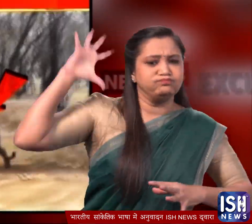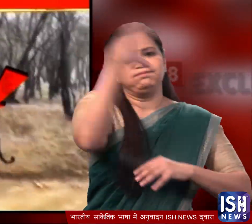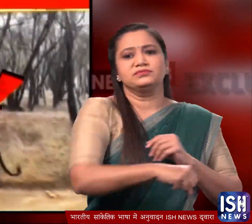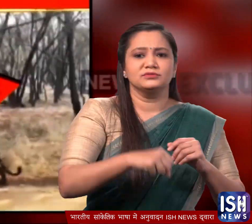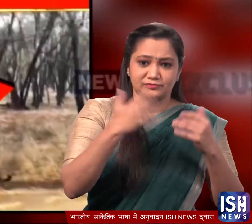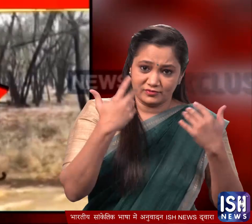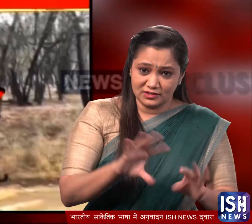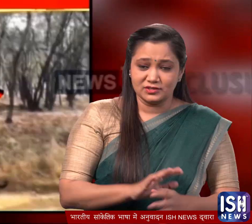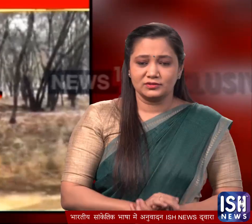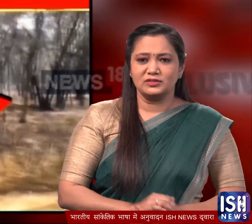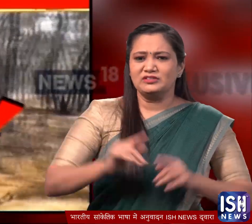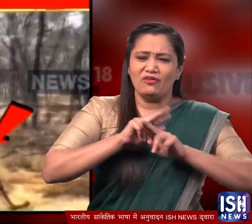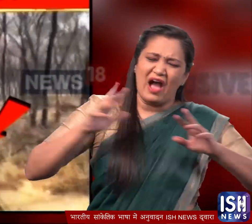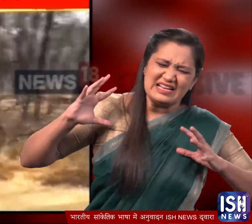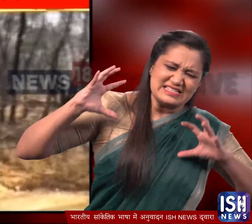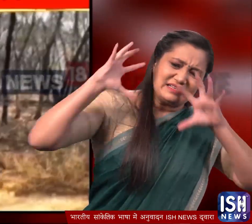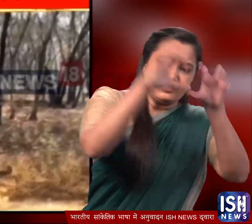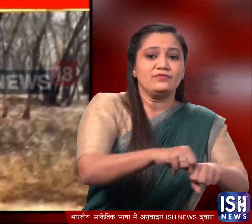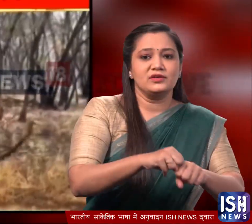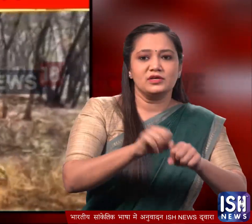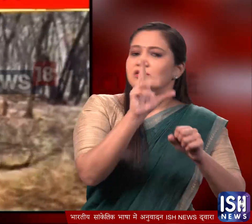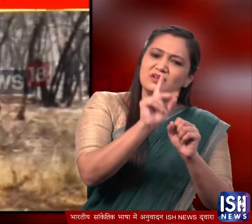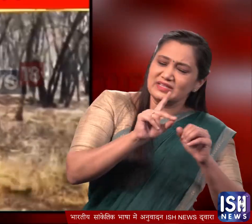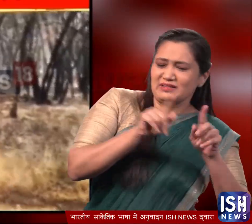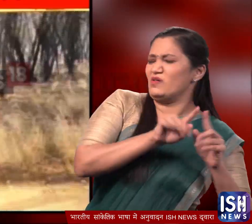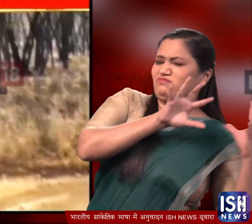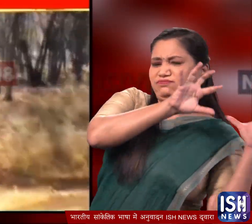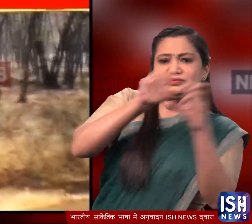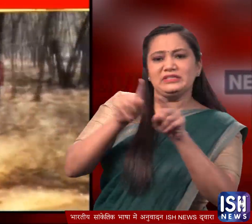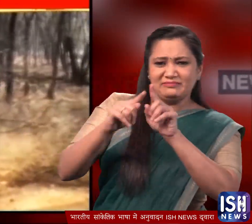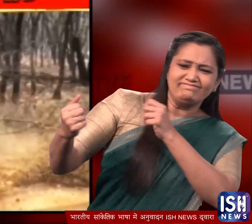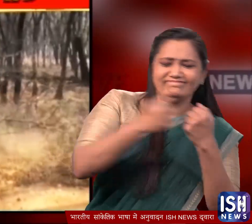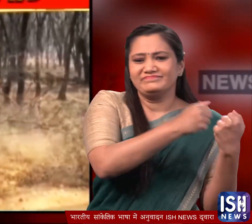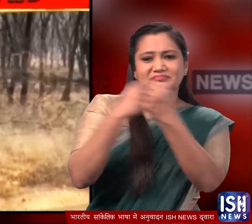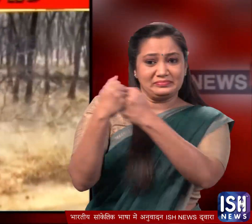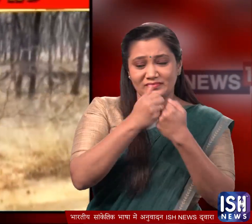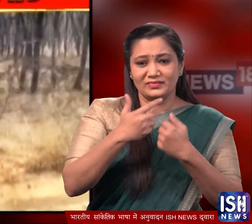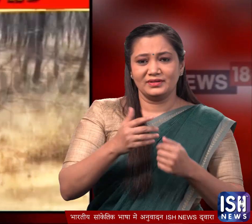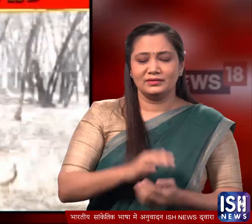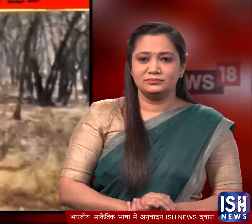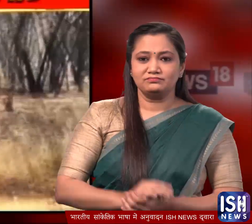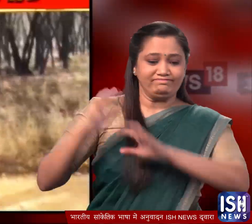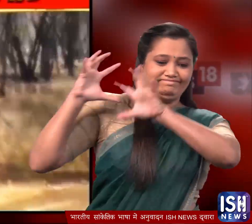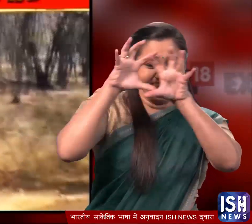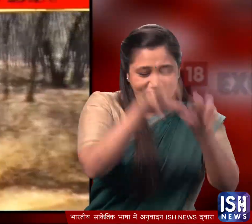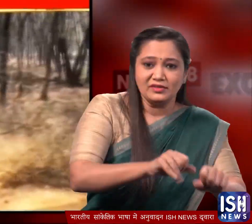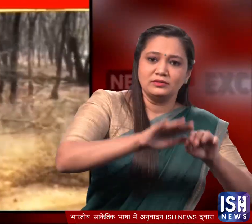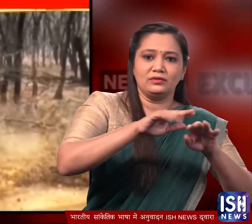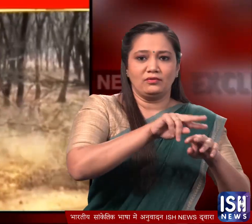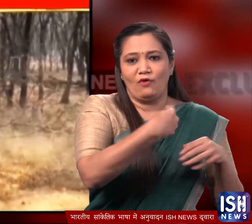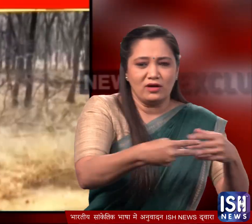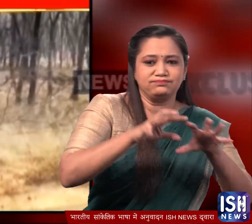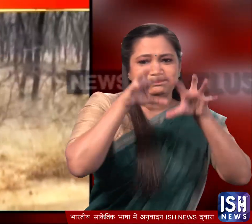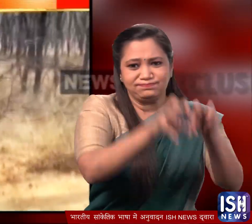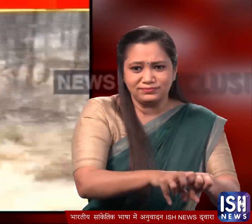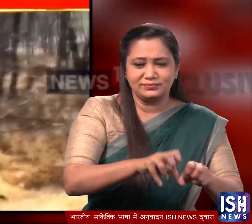को मौका मिल गया और उसने दूसरी पर पूरी ताकत से हमला कर दिया। दूसरी बाघिन ने भी उसका सामना करने की कोशिश की, लेकिन तब तक उसने उसे